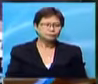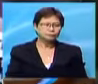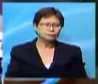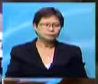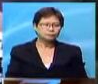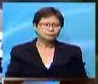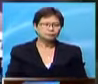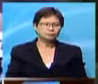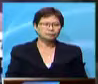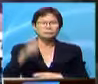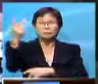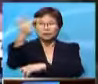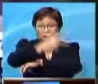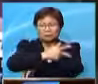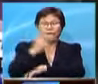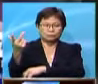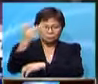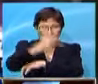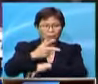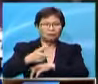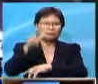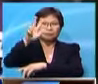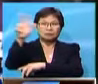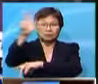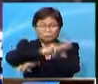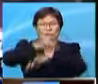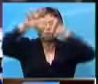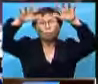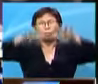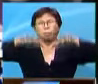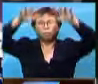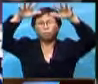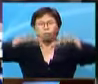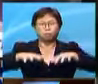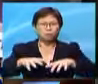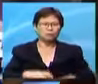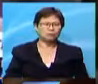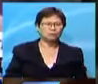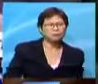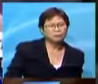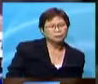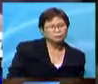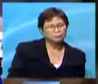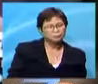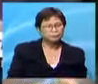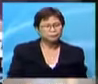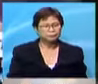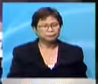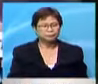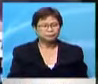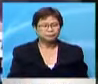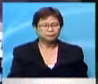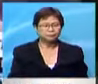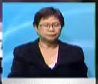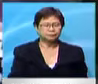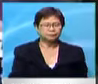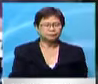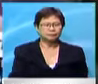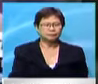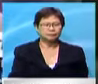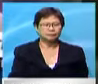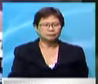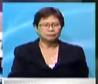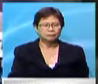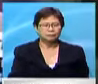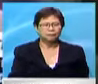kan 3 hari ya C apa akan terjadi hujan yang sangat besar sampai dengan tanggal 20 Jadi kemungkinan masih dengan sampai besok itu terjadi sekarang